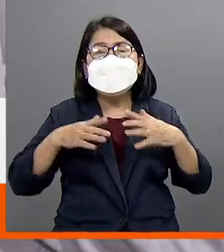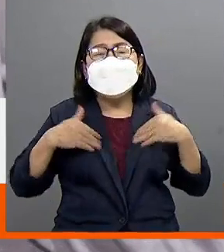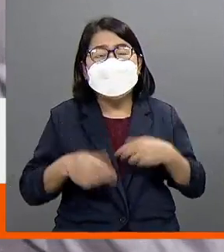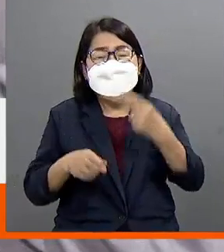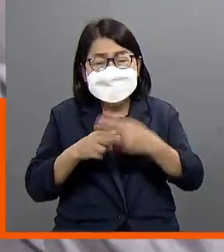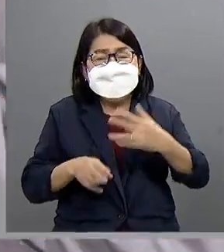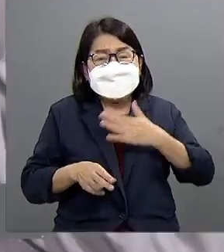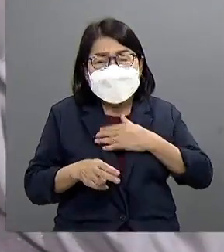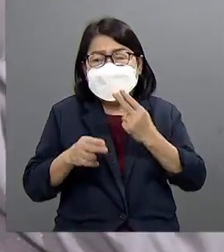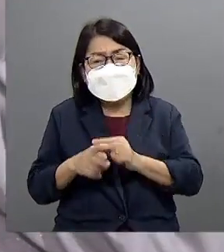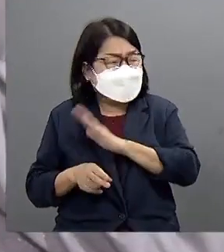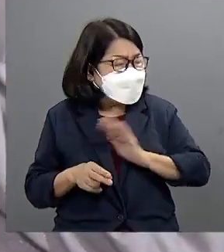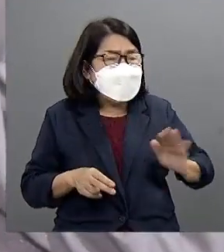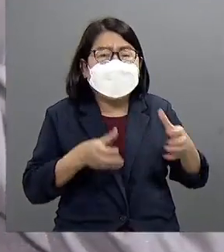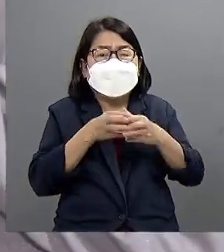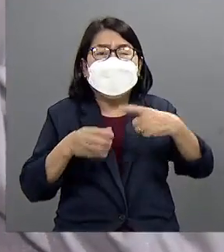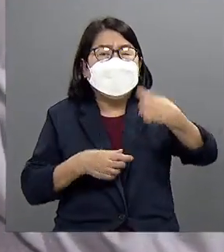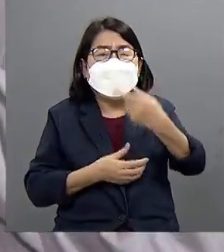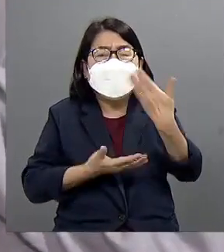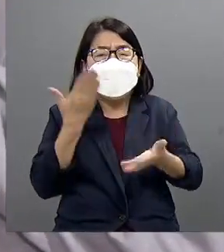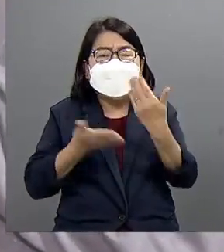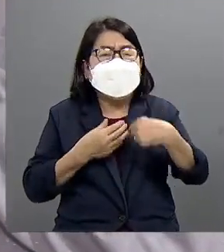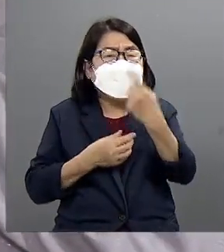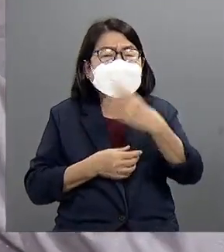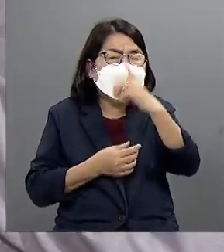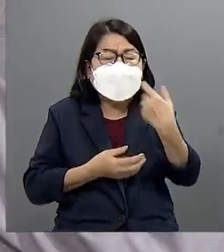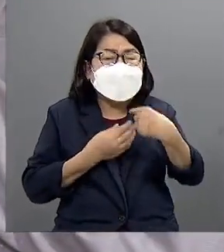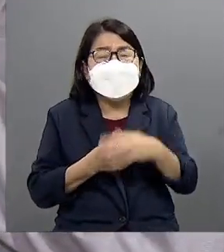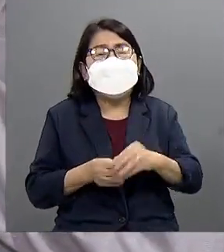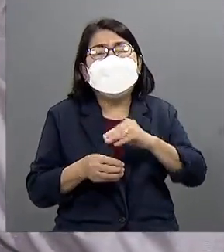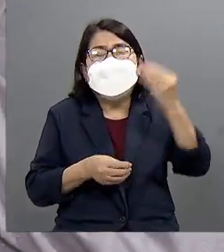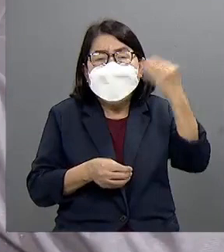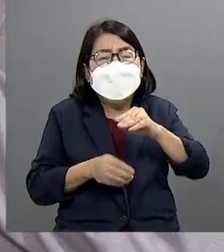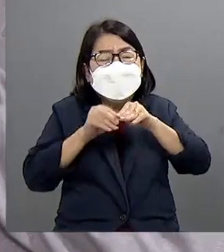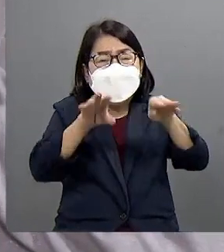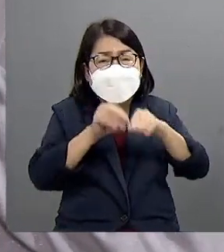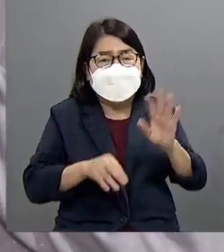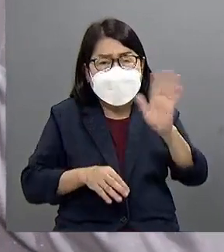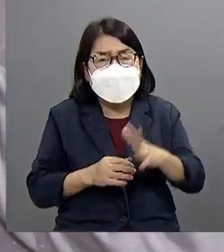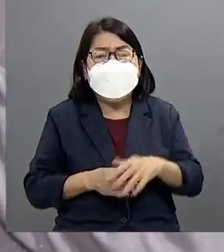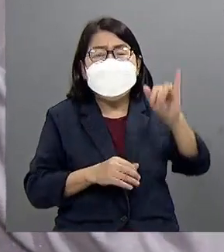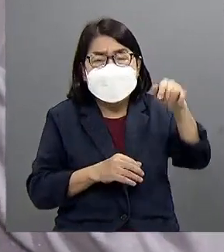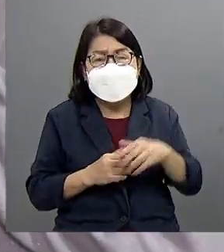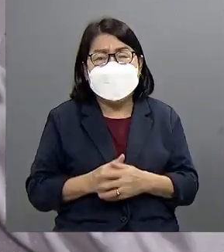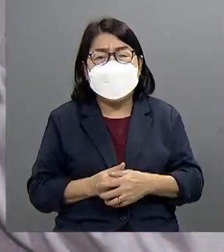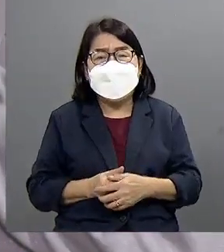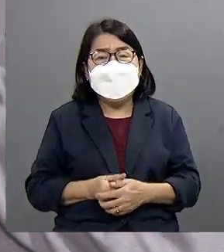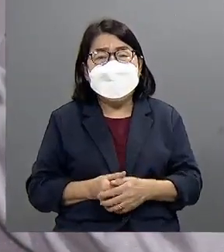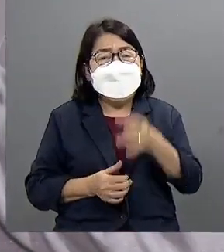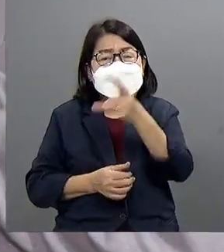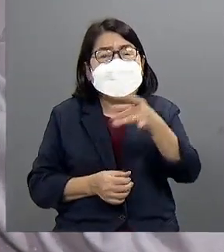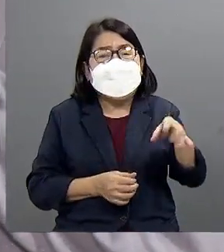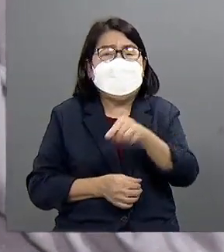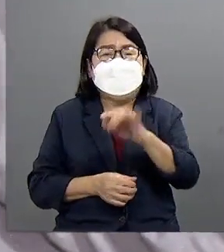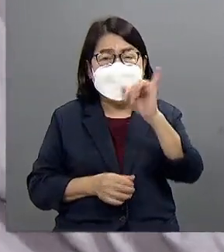ทีป๊อปหรือว่าศิลปินคนไหนบนโลกนี้ไปแอบอ้างเลยครับผมว่ามันไม่ดีกับตัวคนที่โดนเองแล้วก็กับตัว